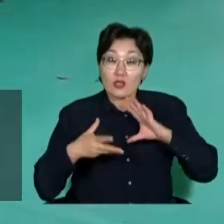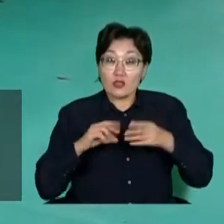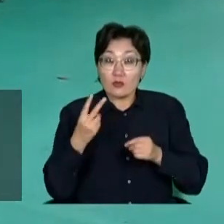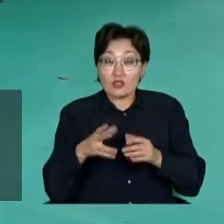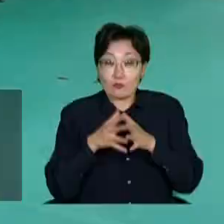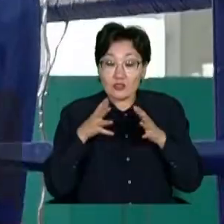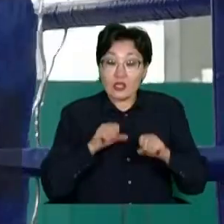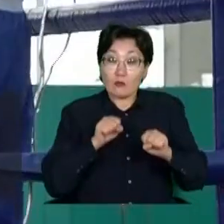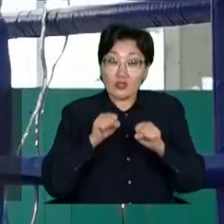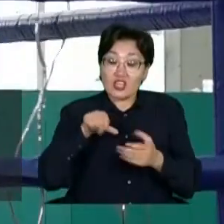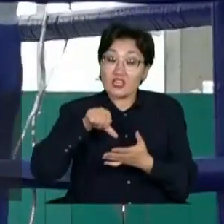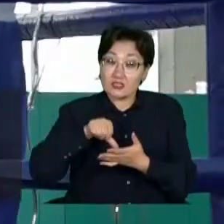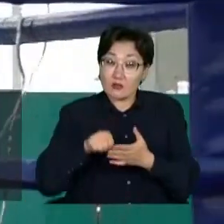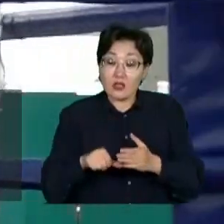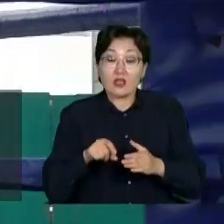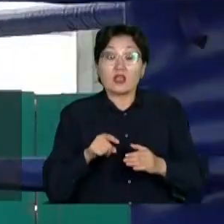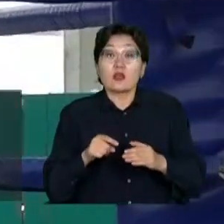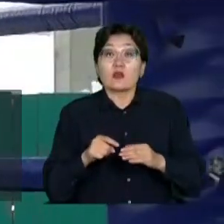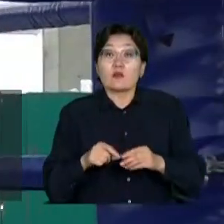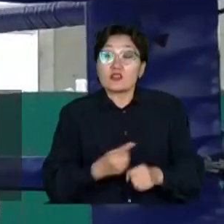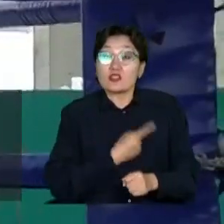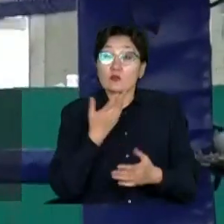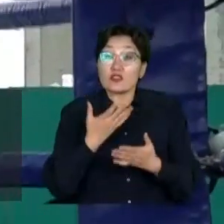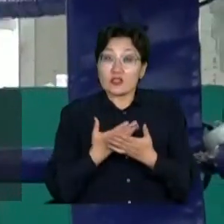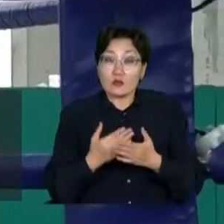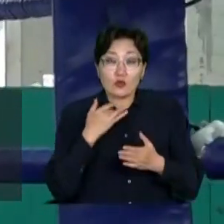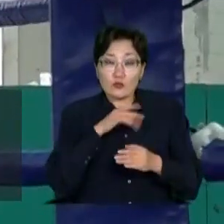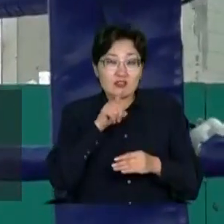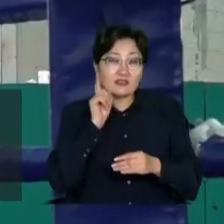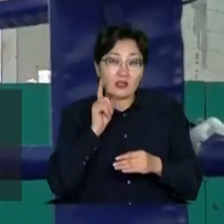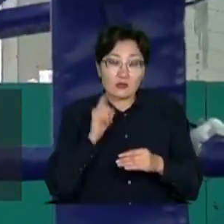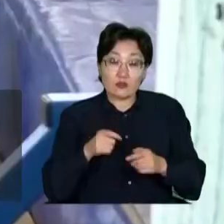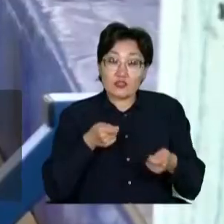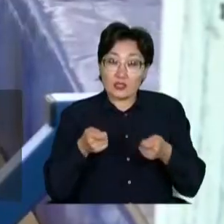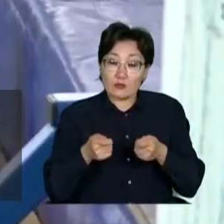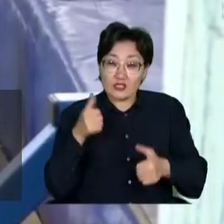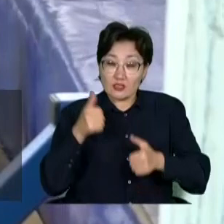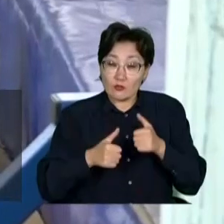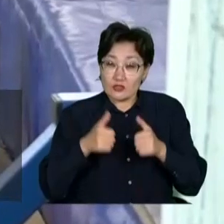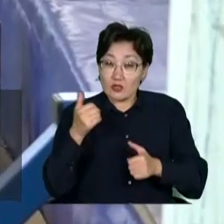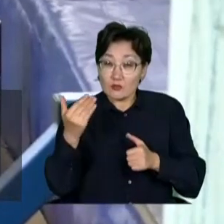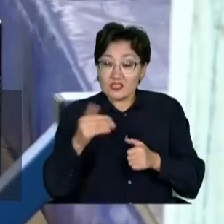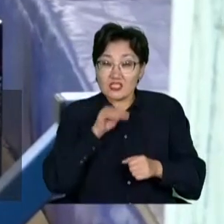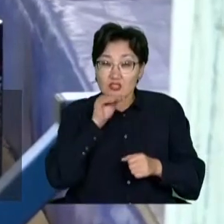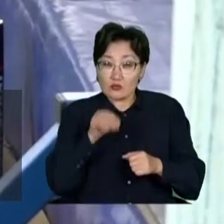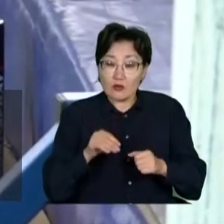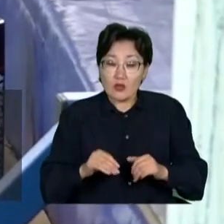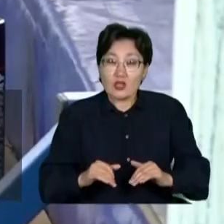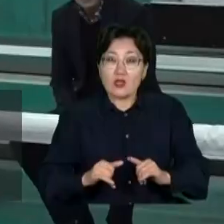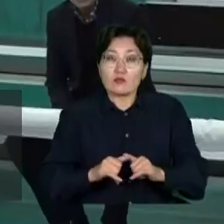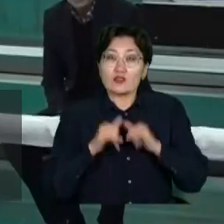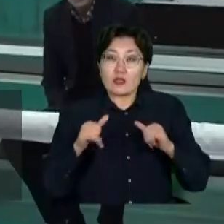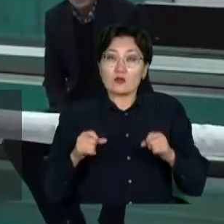20-дан аса боксшы бақ сынаған. Шаршы алаңда шеберлік танытқандардың дені жастар. Ұйымдастырылған спорттық сайыс олардың кәсібилігін шыңдауға